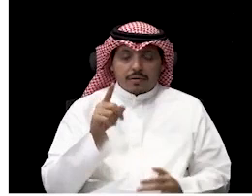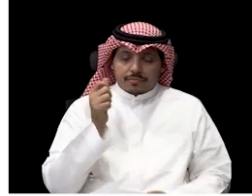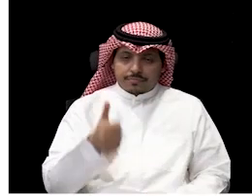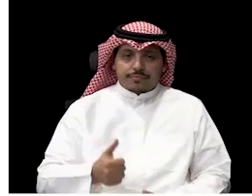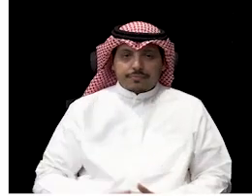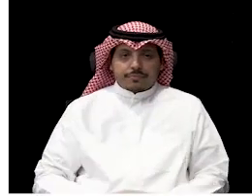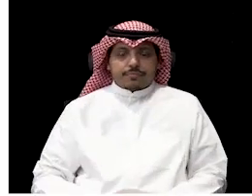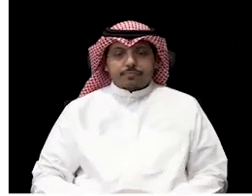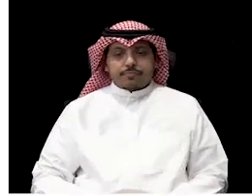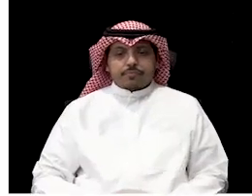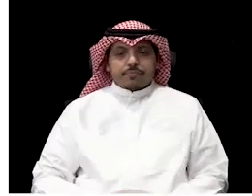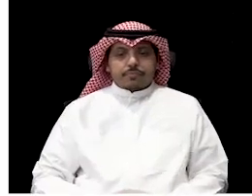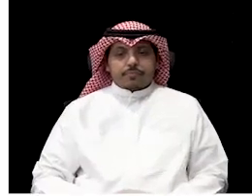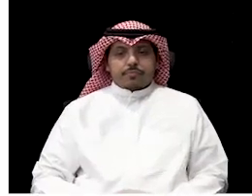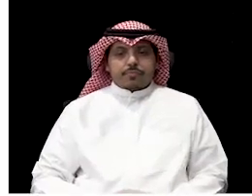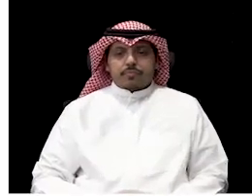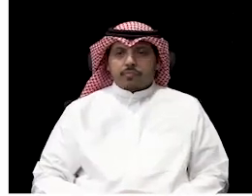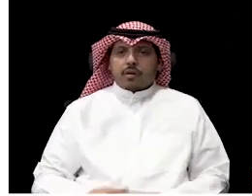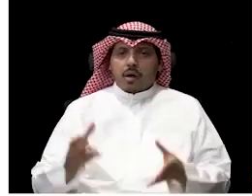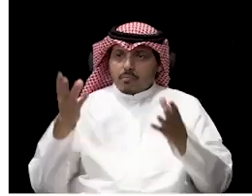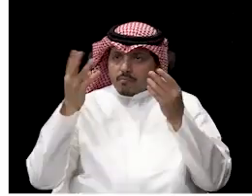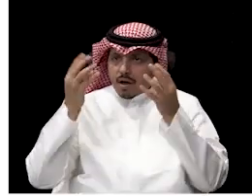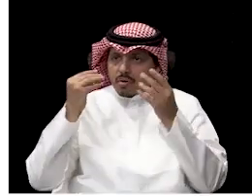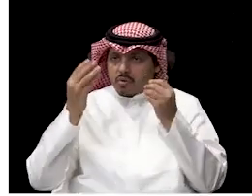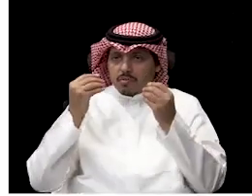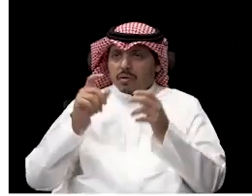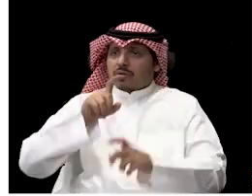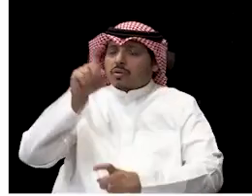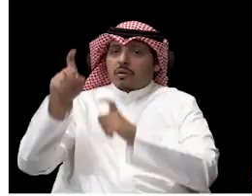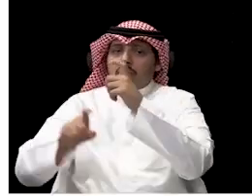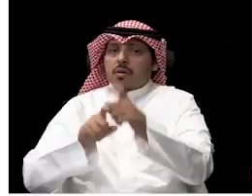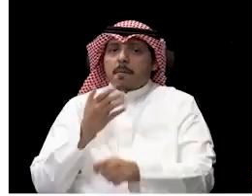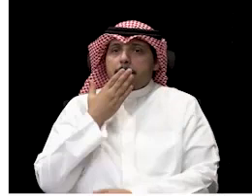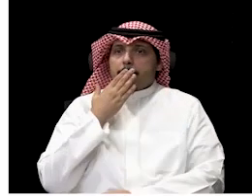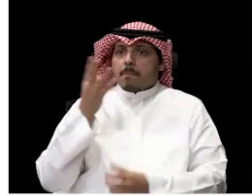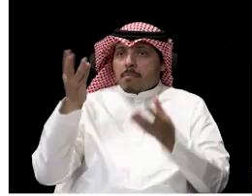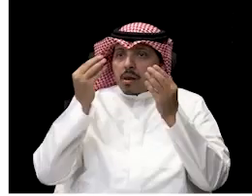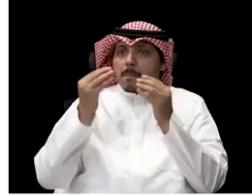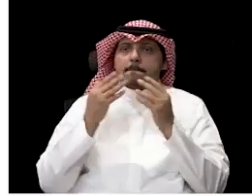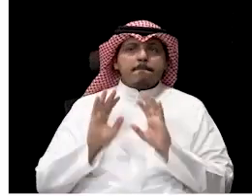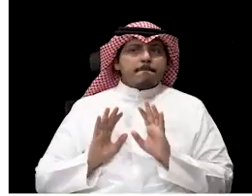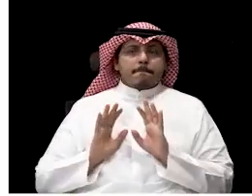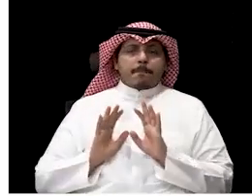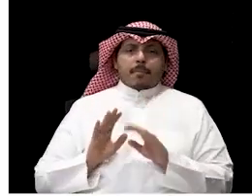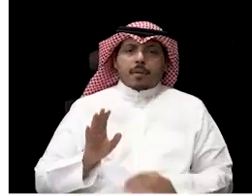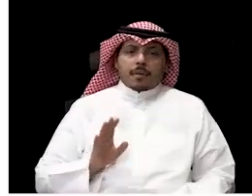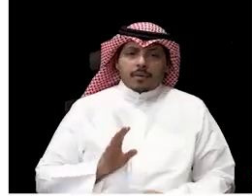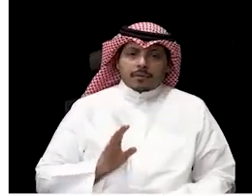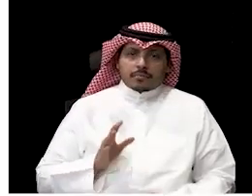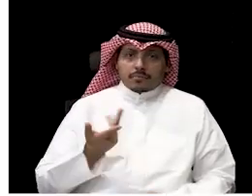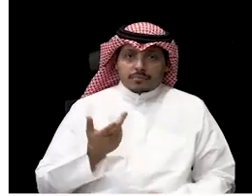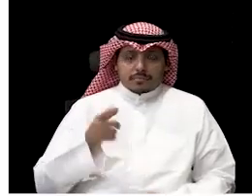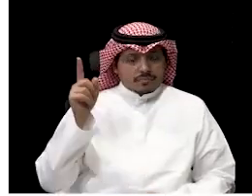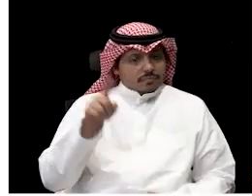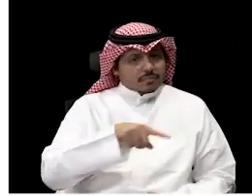صح. ألا نناقش المعلومات التي يقدمها المعلم ولا نبحث عن المعلومات الصحيحة. بالتأكيد ماذا عزيز